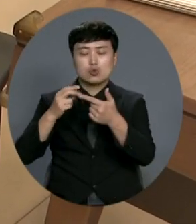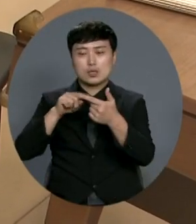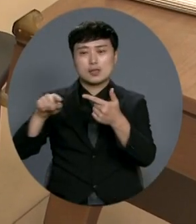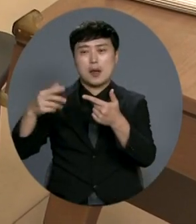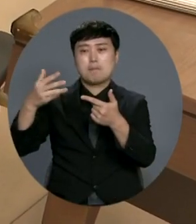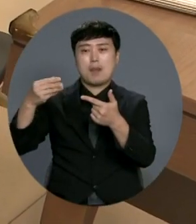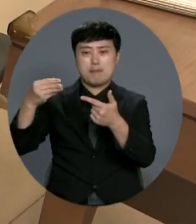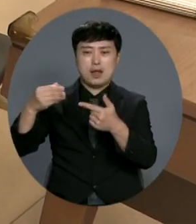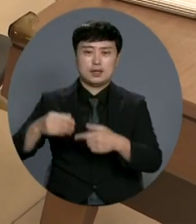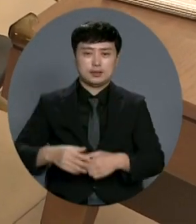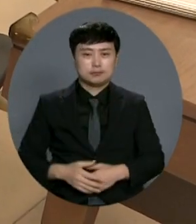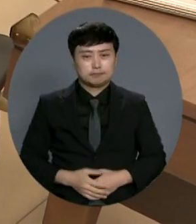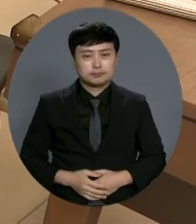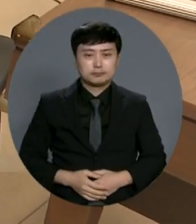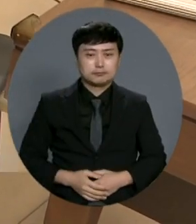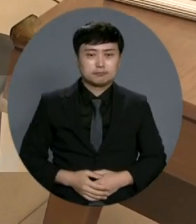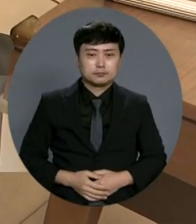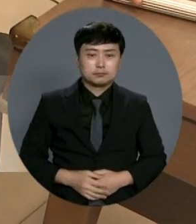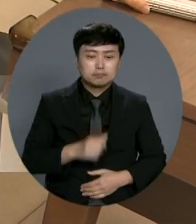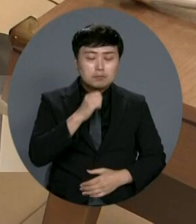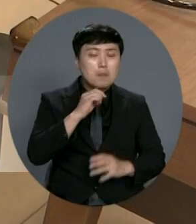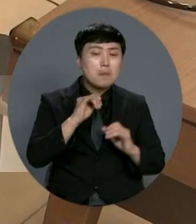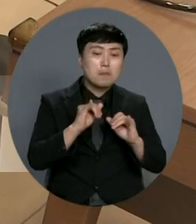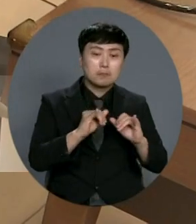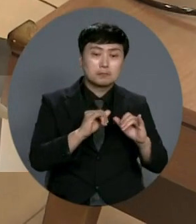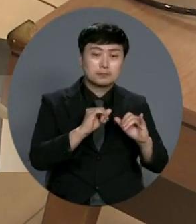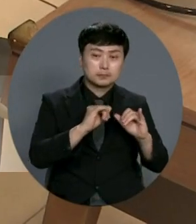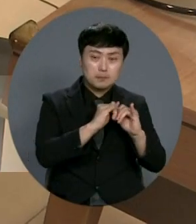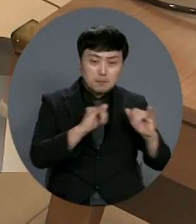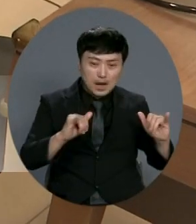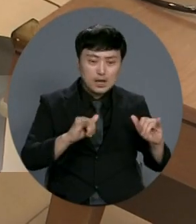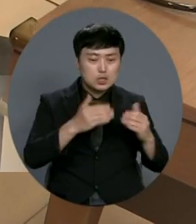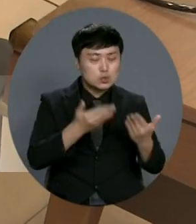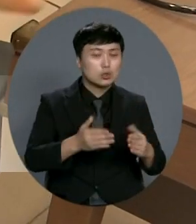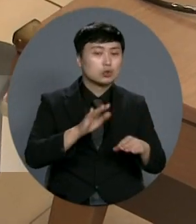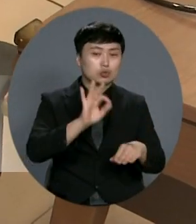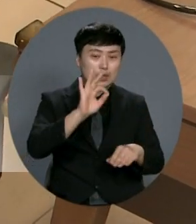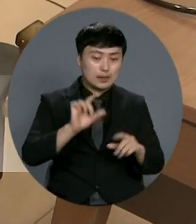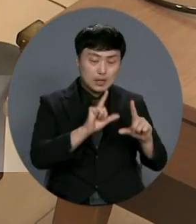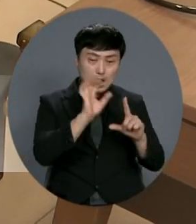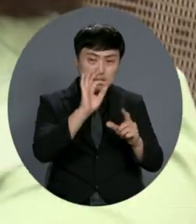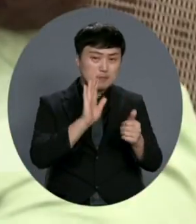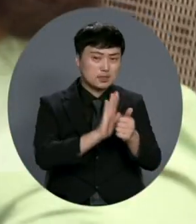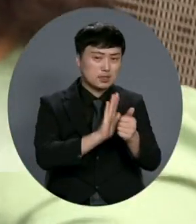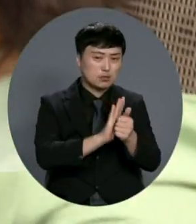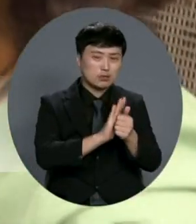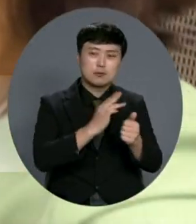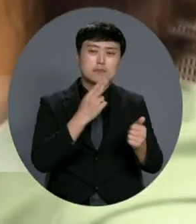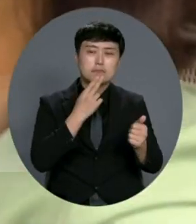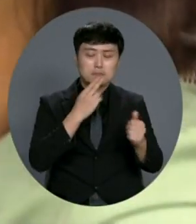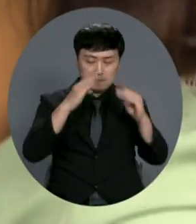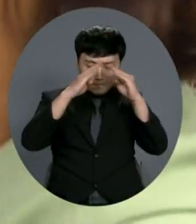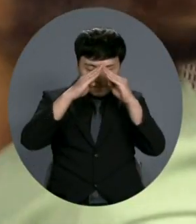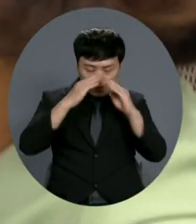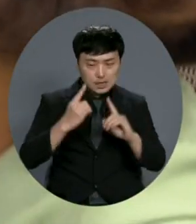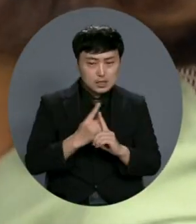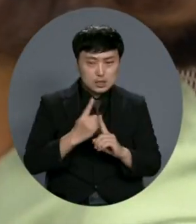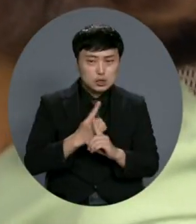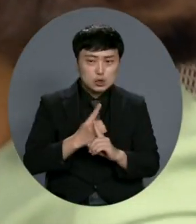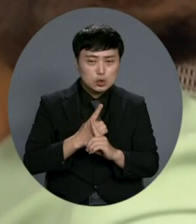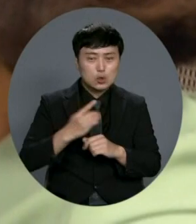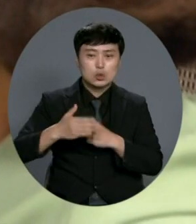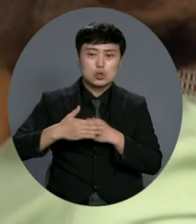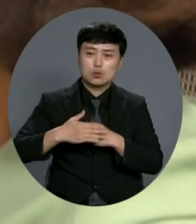합니다 저소득 확진자에게 지급해온 생활지원비와 유급 휴가비도 사라졌습니다 재택 치료 지원 역시